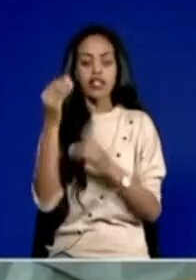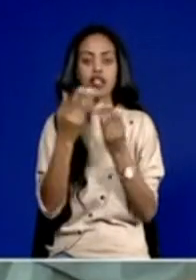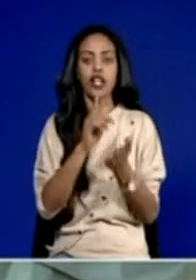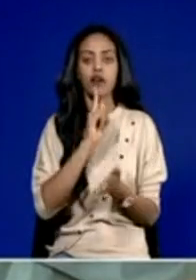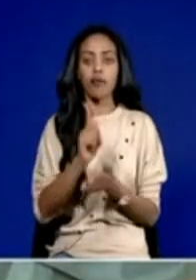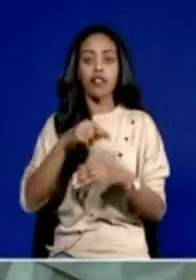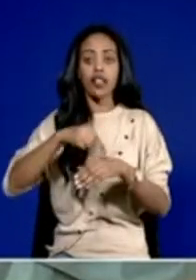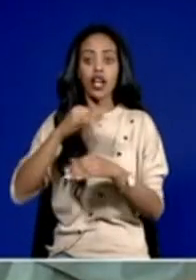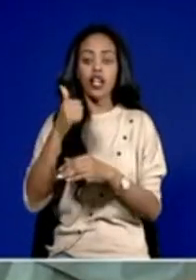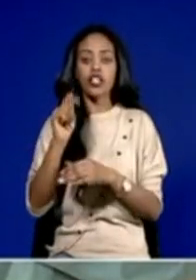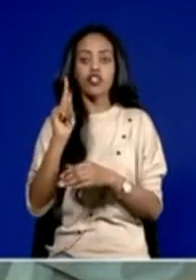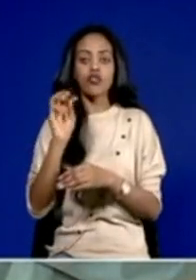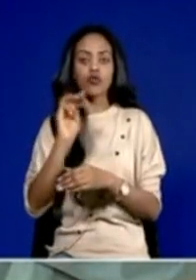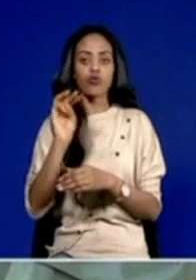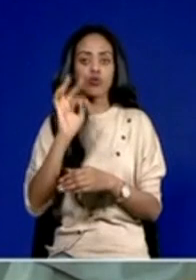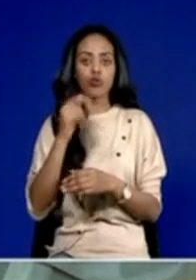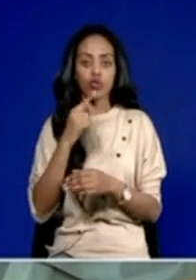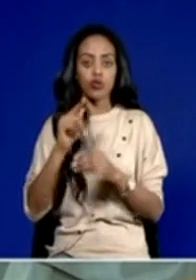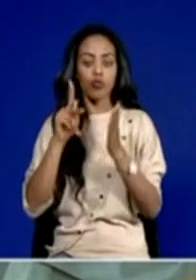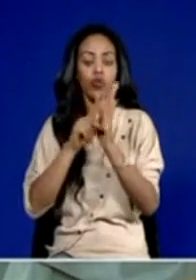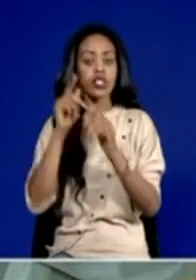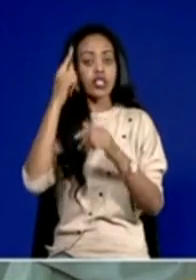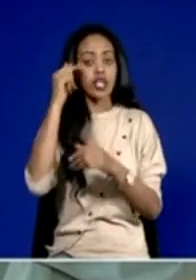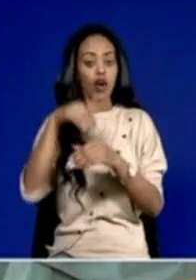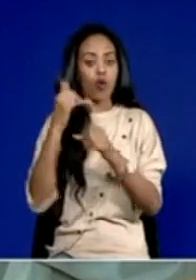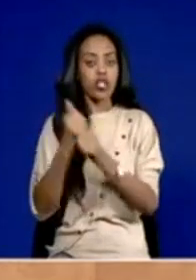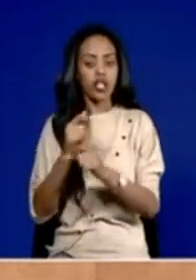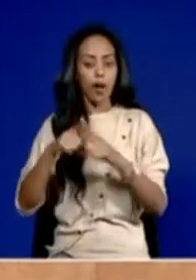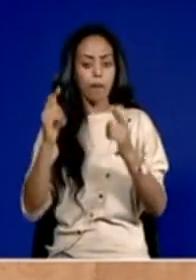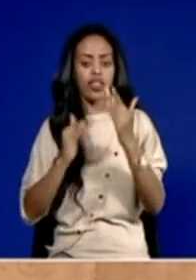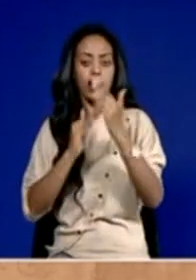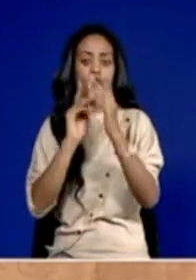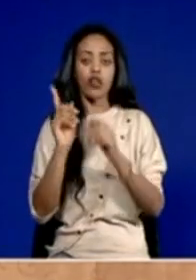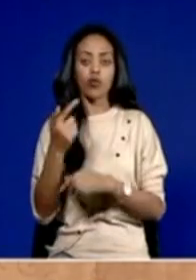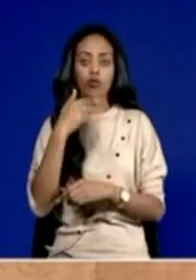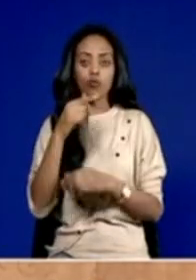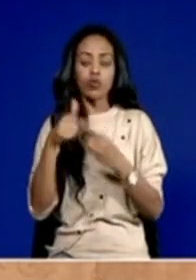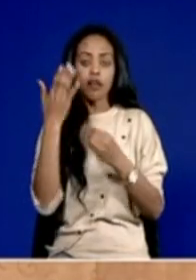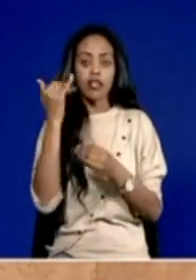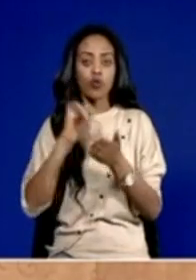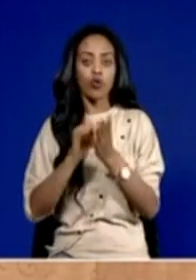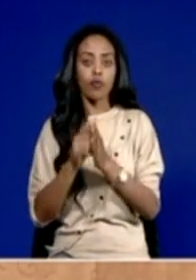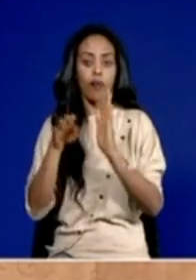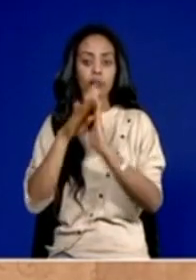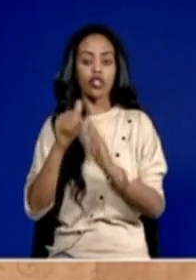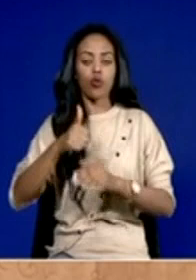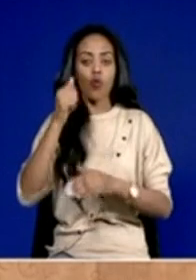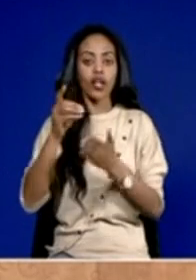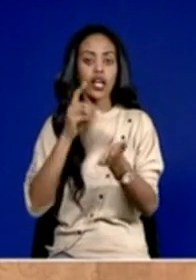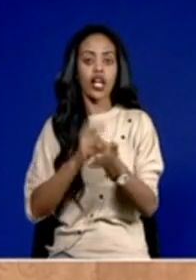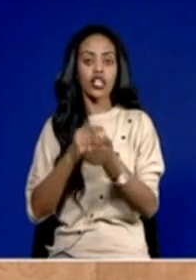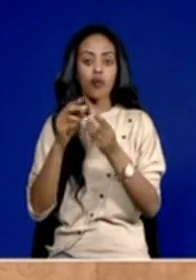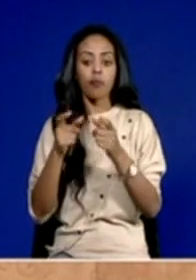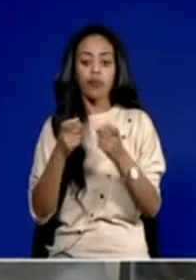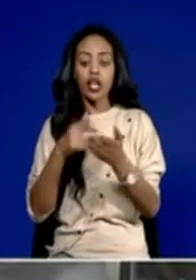ትካል ኢንስቲትዩት መፅናዕትን ምርምርን ፖሊሲ ትግራይ ኣብ እዋን ስራሕቲ ዓበይቲ ዕንቅፋታት ይኾኑ ብዛዕባ ዝነበሩ ድማ ምክትል ዋና ዳይረክተር ምሕደራ